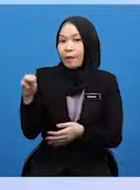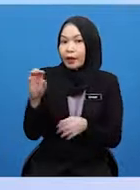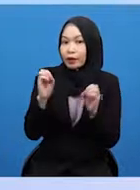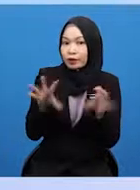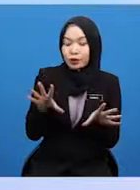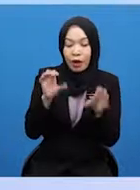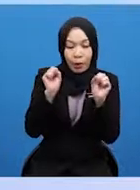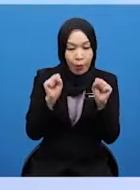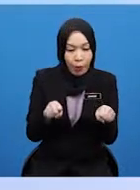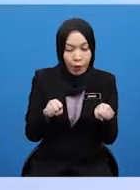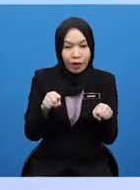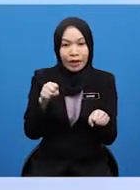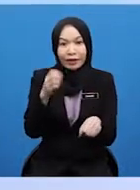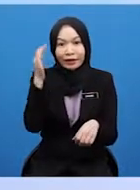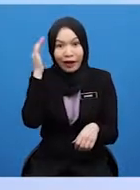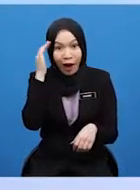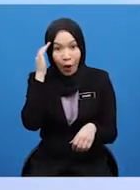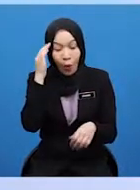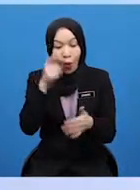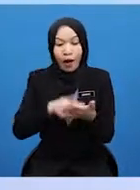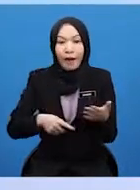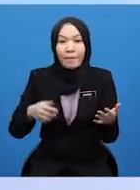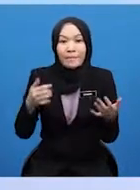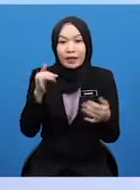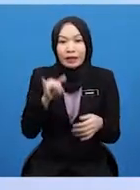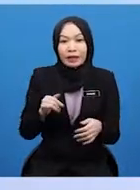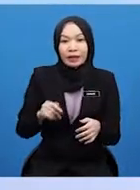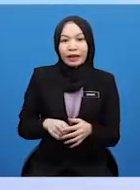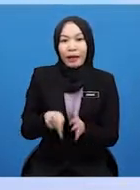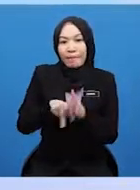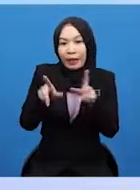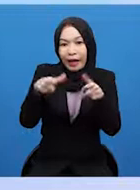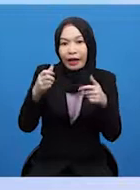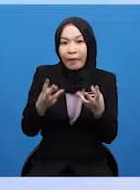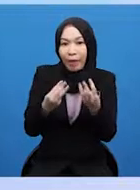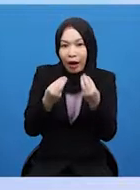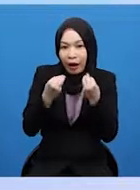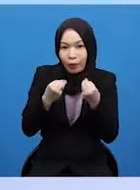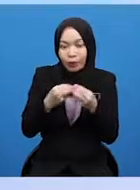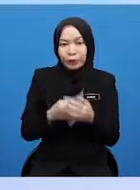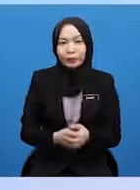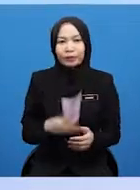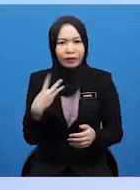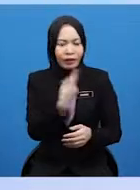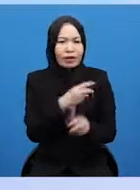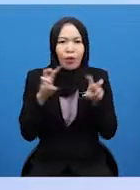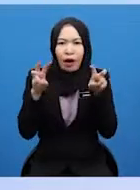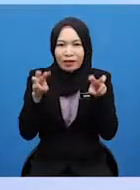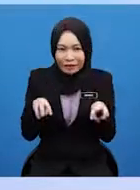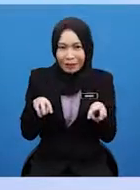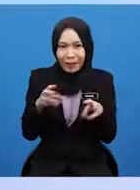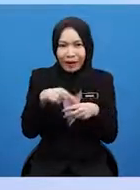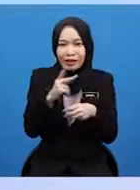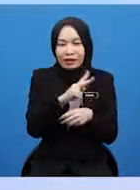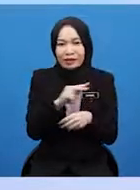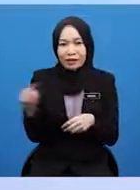ini, berdasarkan soalan semasa, kita wajib menghasilkan dua lakaran komprehensif, satu